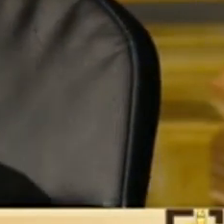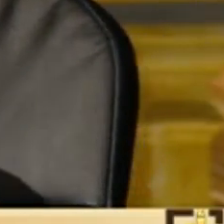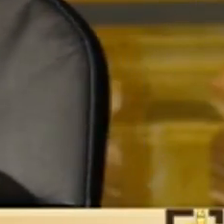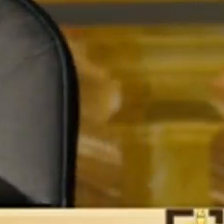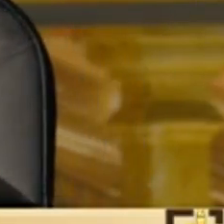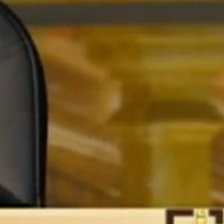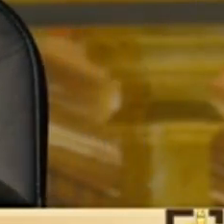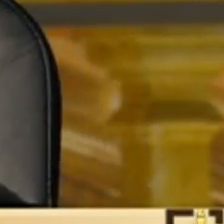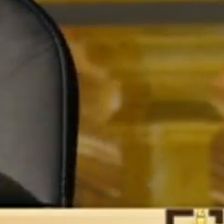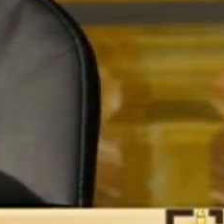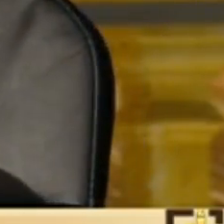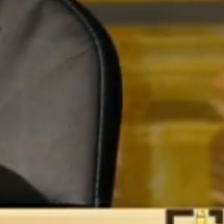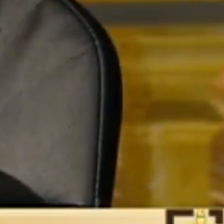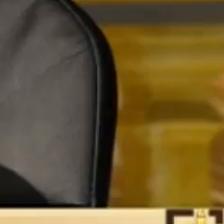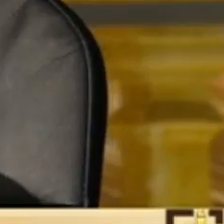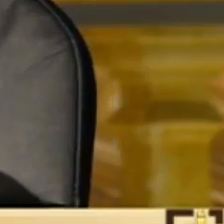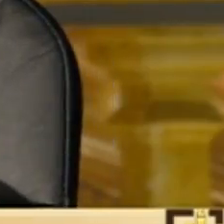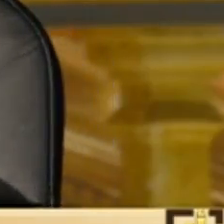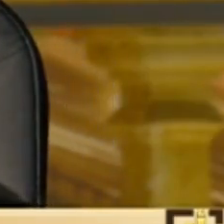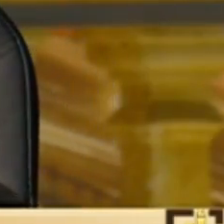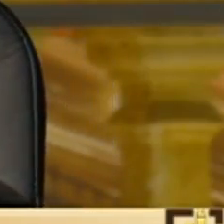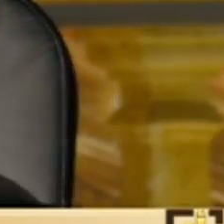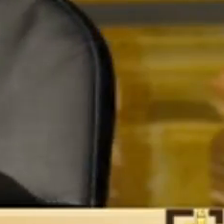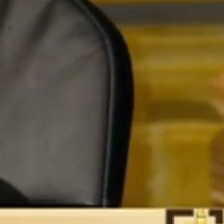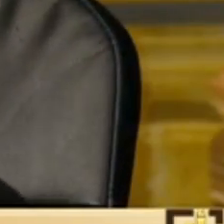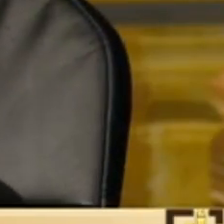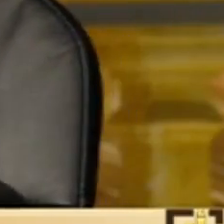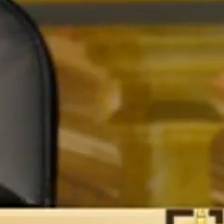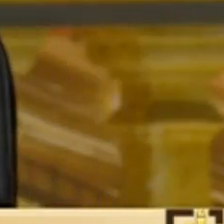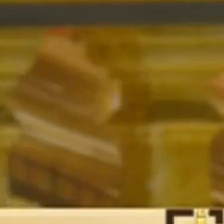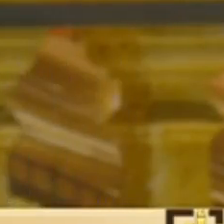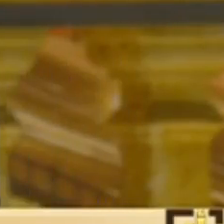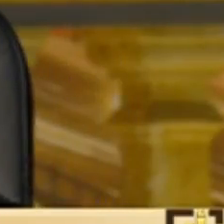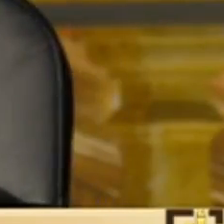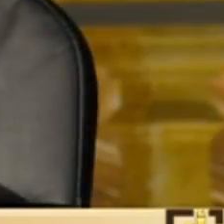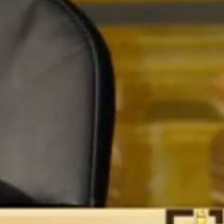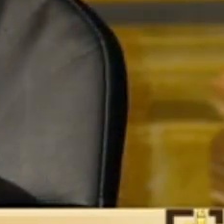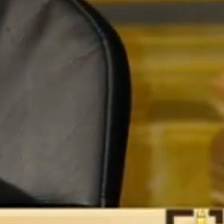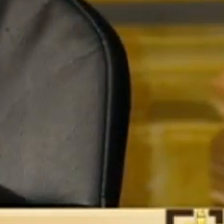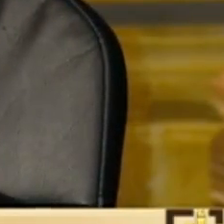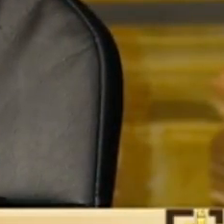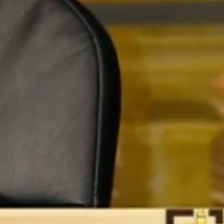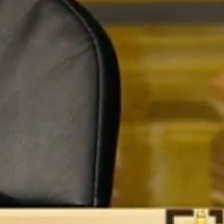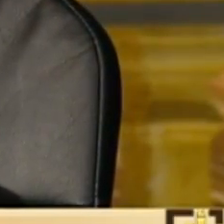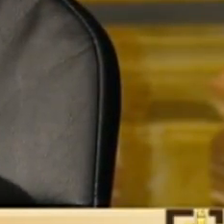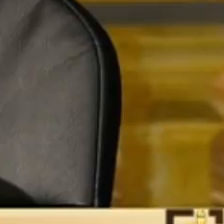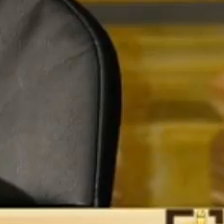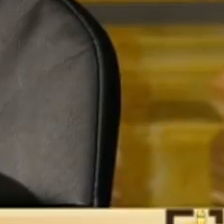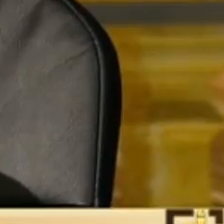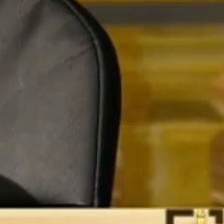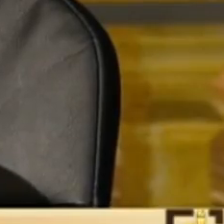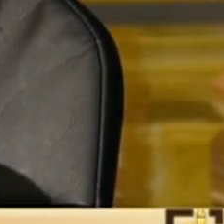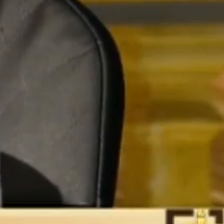الأبلة ماشي تعالى، هي بتكتب تقعد تقول لي صح صح صح حلوه قوي، ما فيش غلط خالص، ما عنديش اي غلط